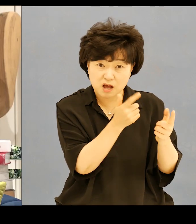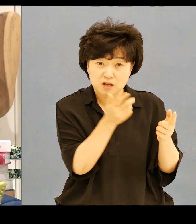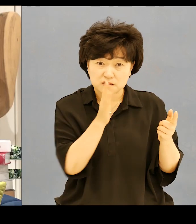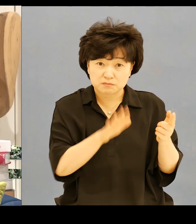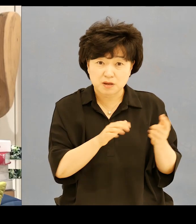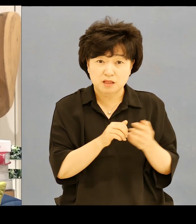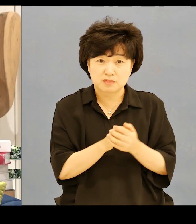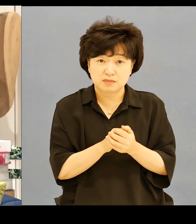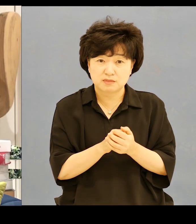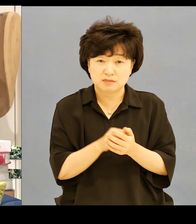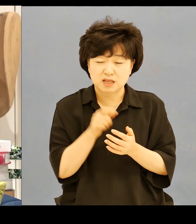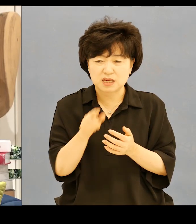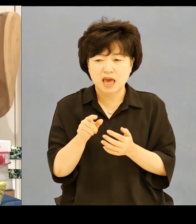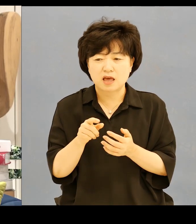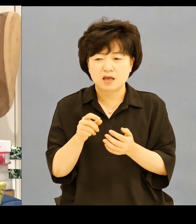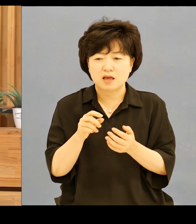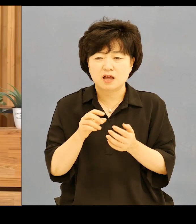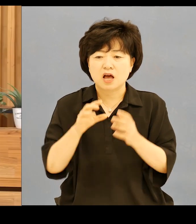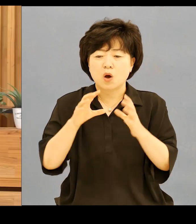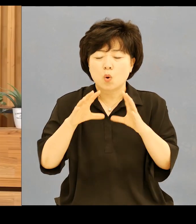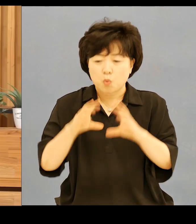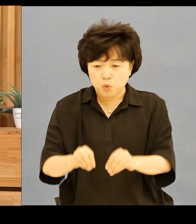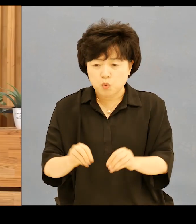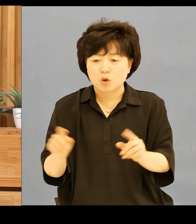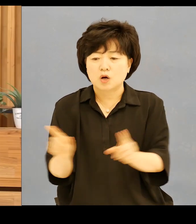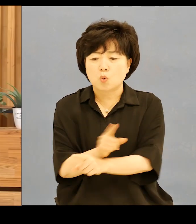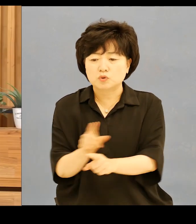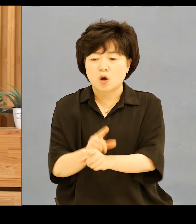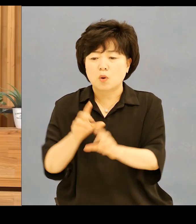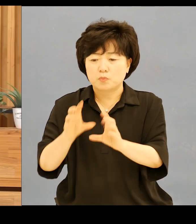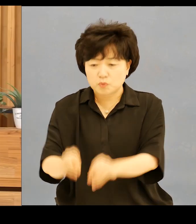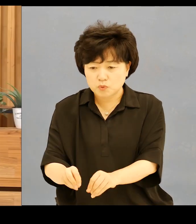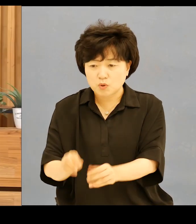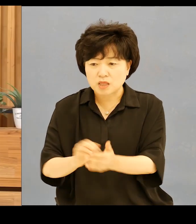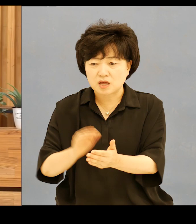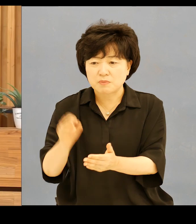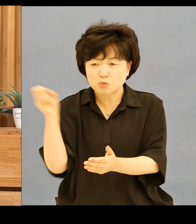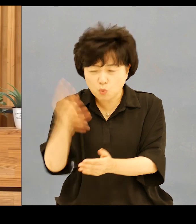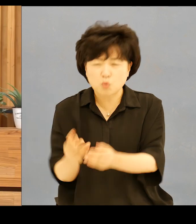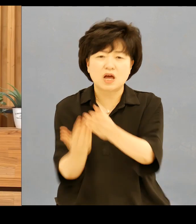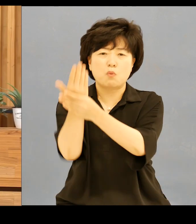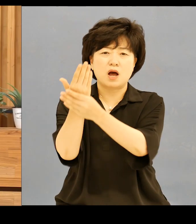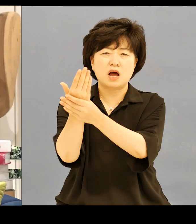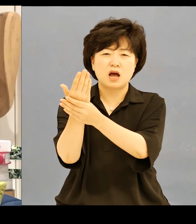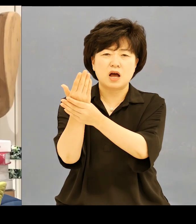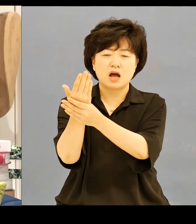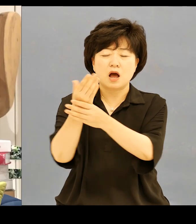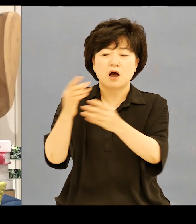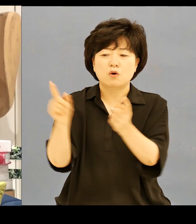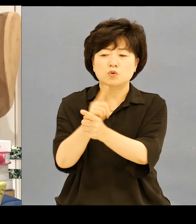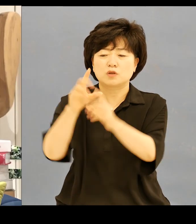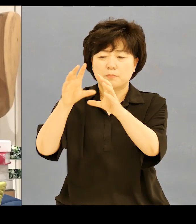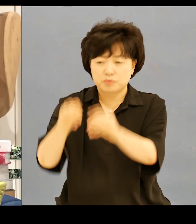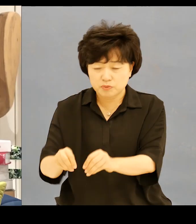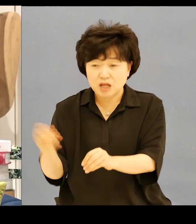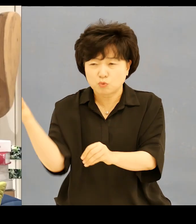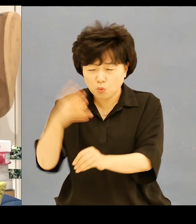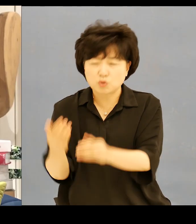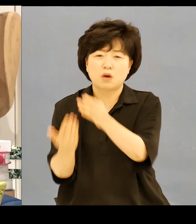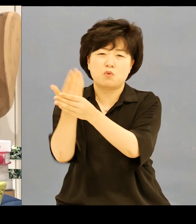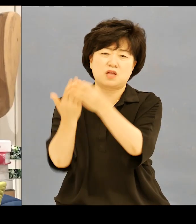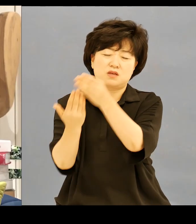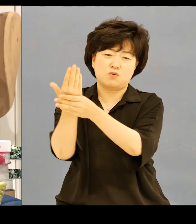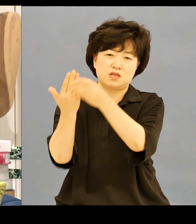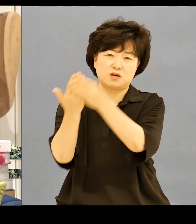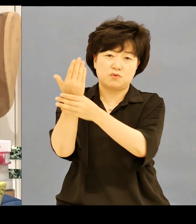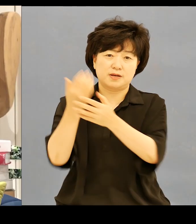계속 재발이 반복되는 병인 거예요. 그래요? 네. 그러면 자라면서 계속 또 진행이 됐고요? 네. 아. 이제